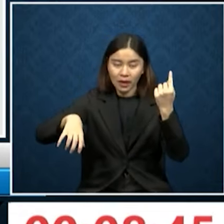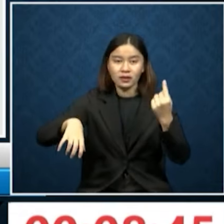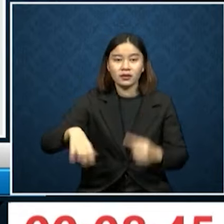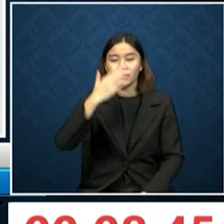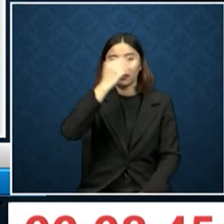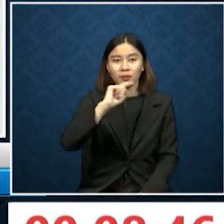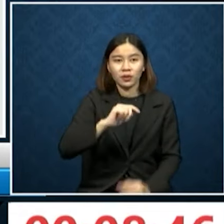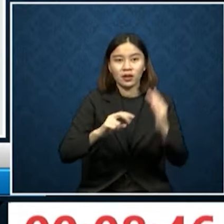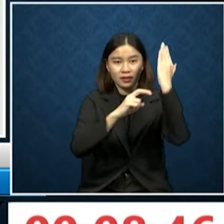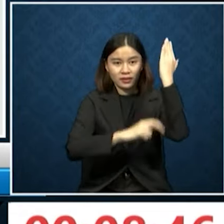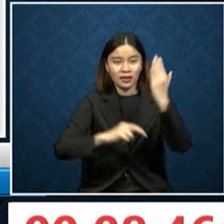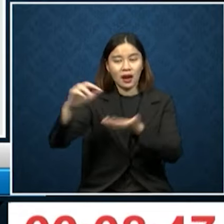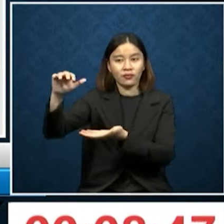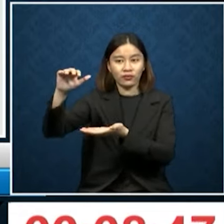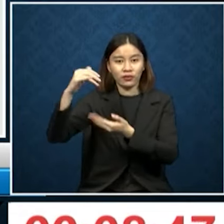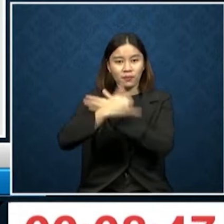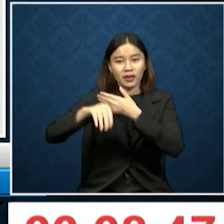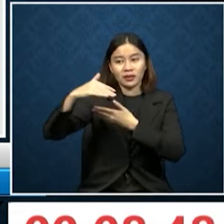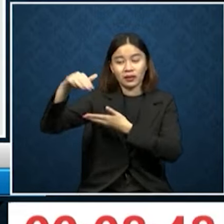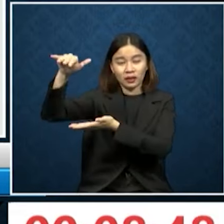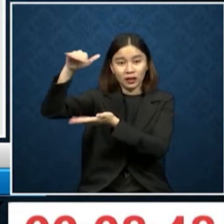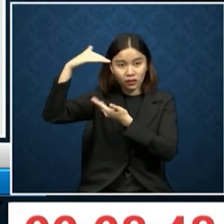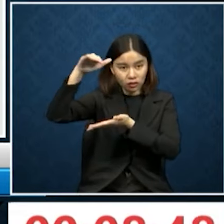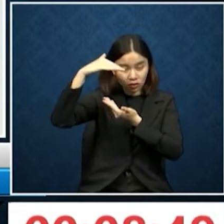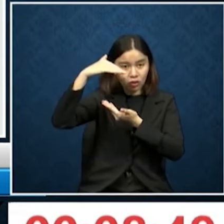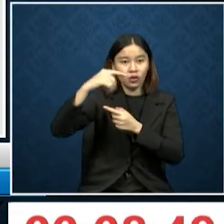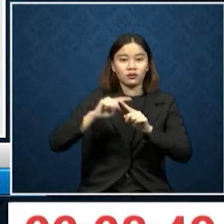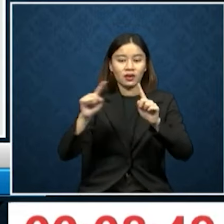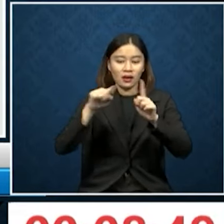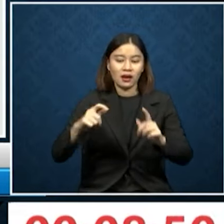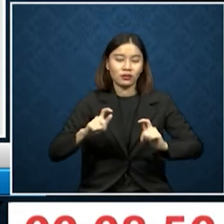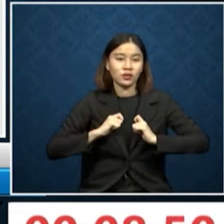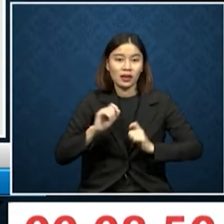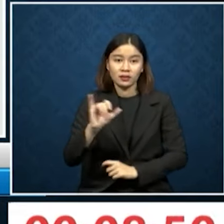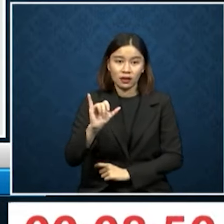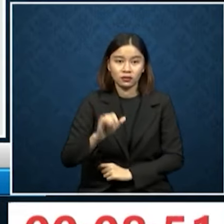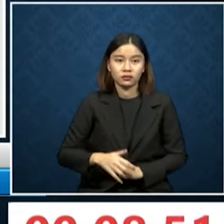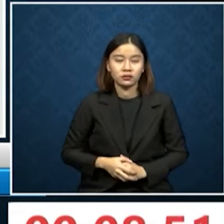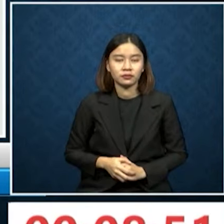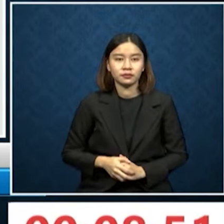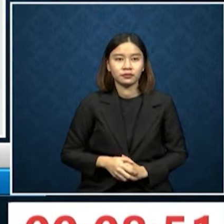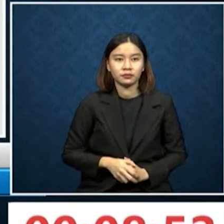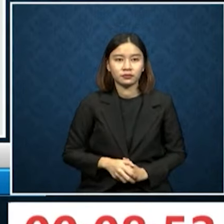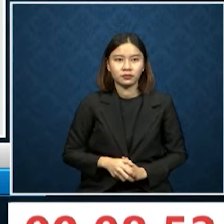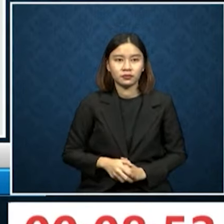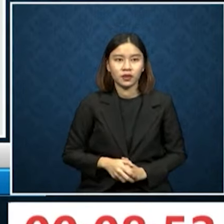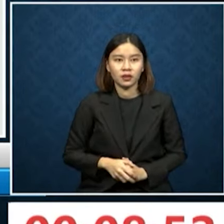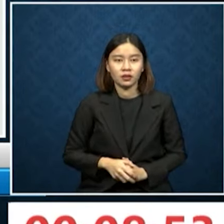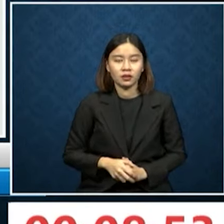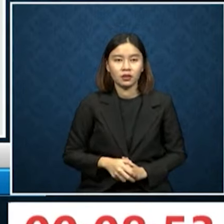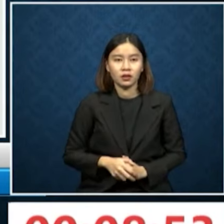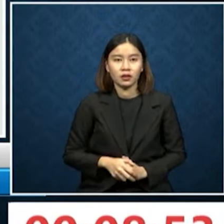ษฐานนำยางเข้าจากประเทศเพื่อนบ้านโดยไม่ได้รับอนุญาตนี่คือสัญญา